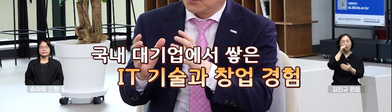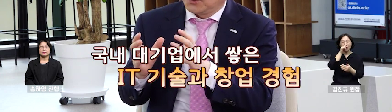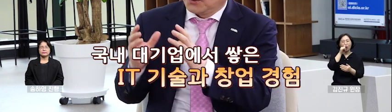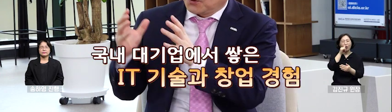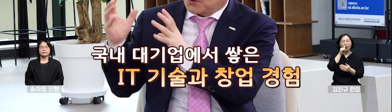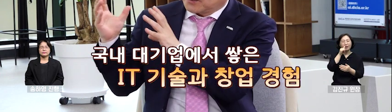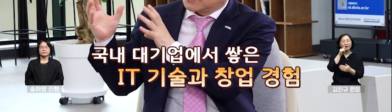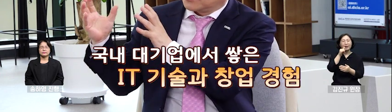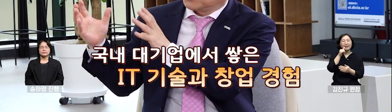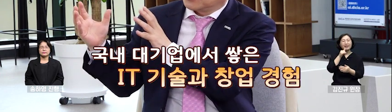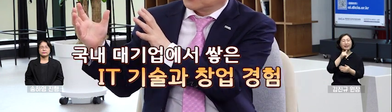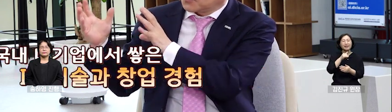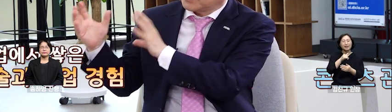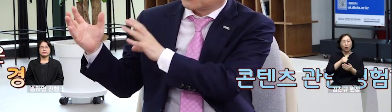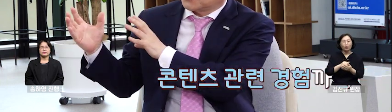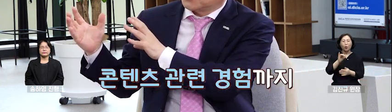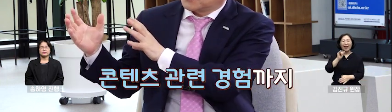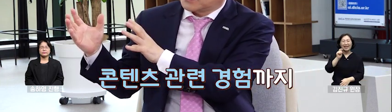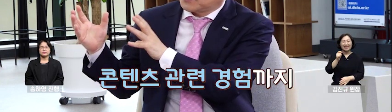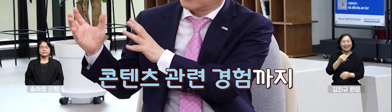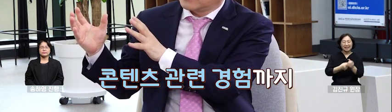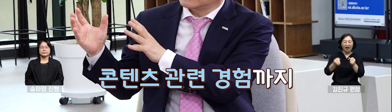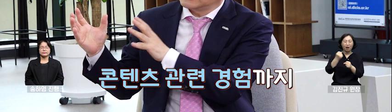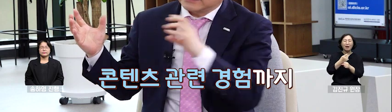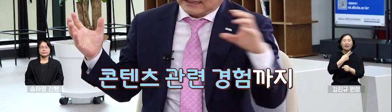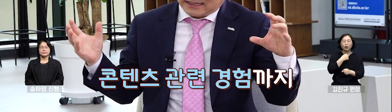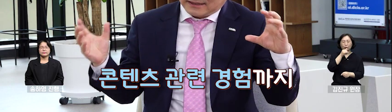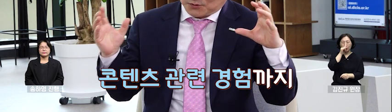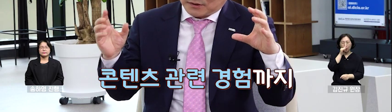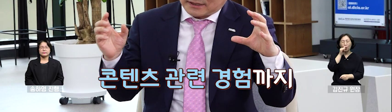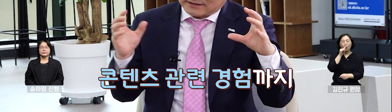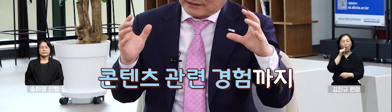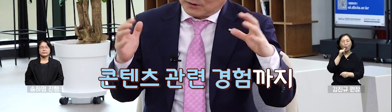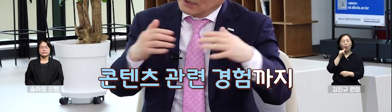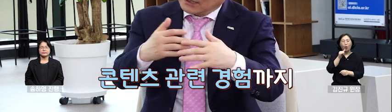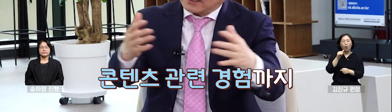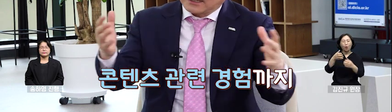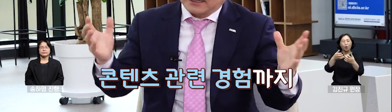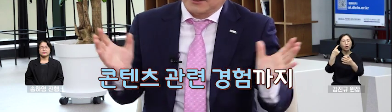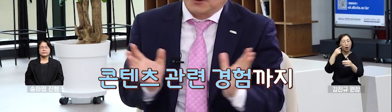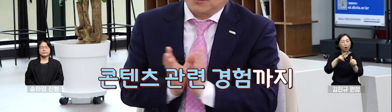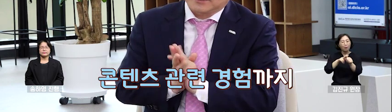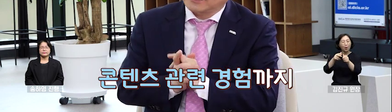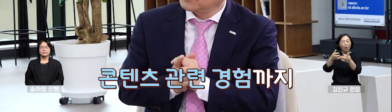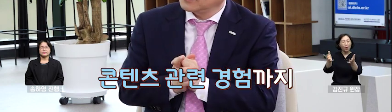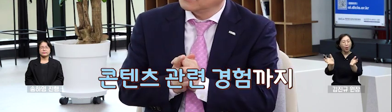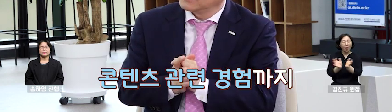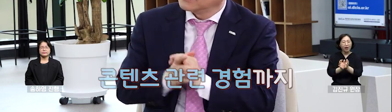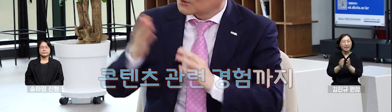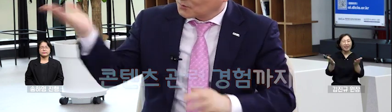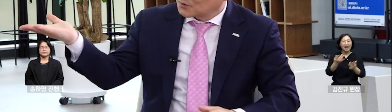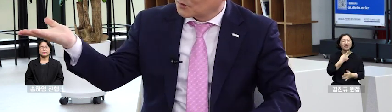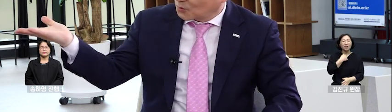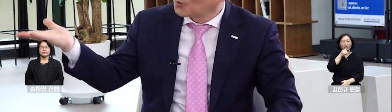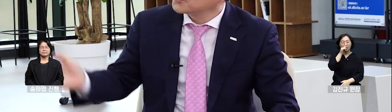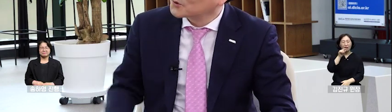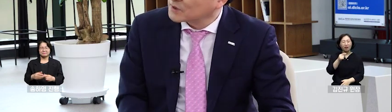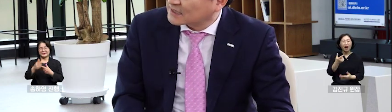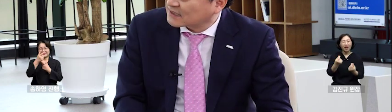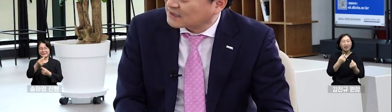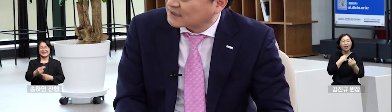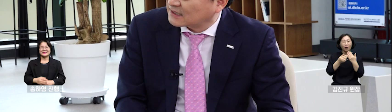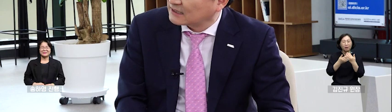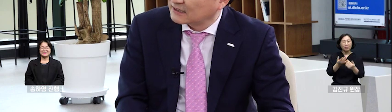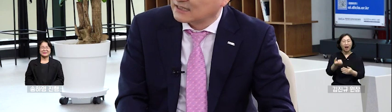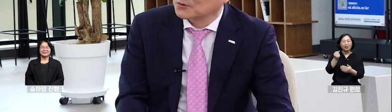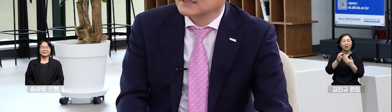해보고 콘텐츠 진흥 해서 콘텐츠 쪽을 많이 팔려 했으니까 it 콘텐츠 창업 야 내가 이 경험을 살리면 딱 맘에 도움을 줄